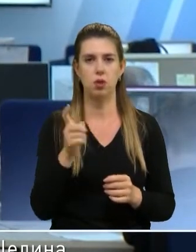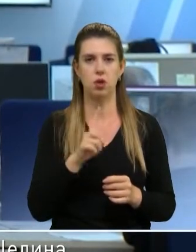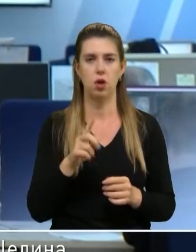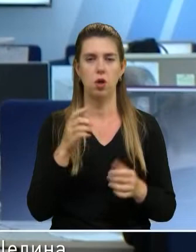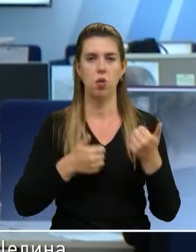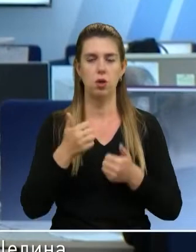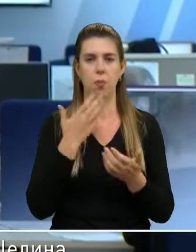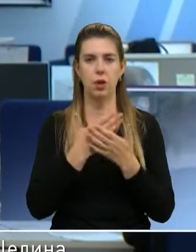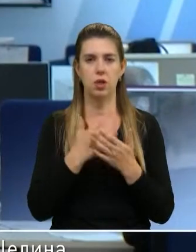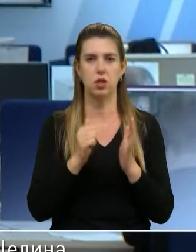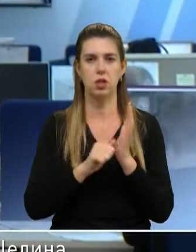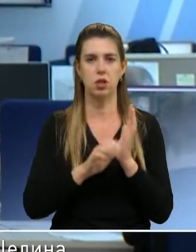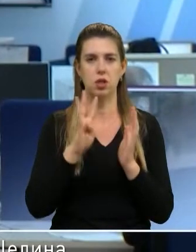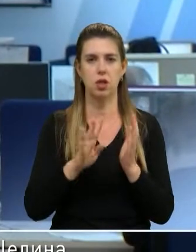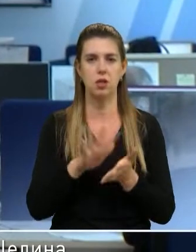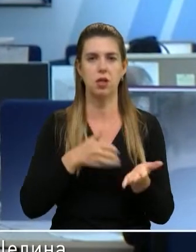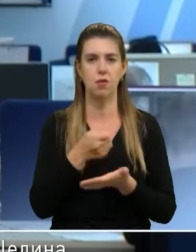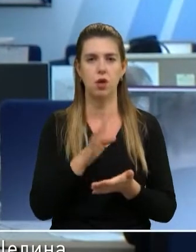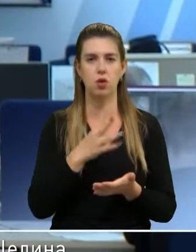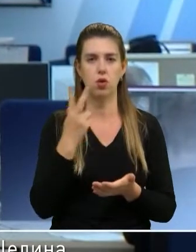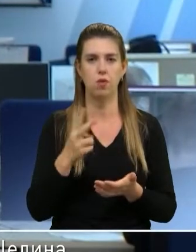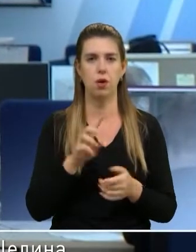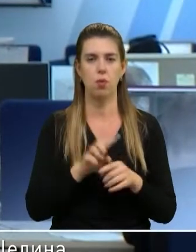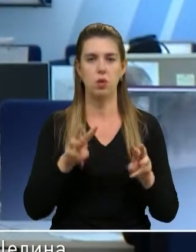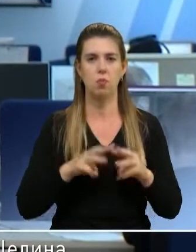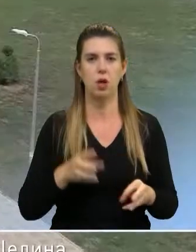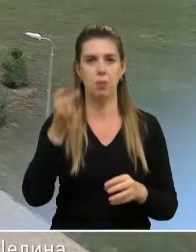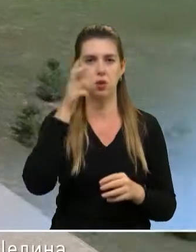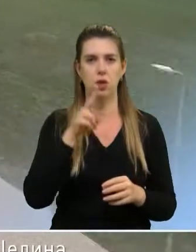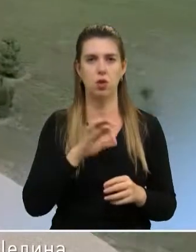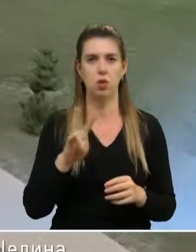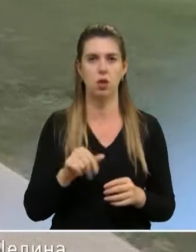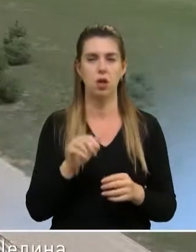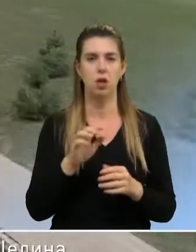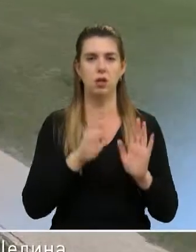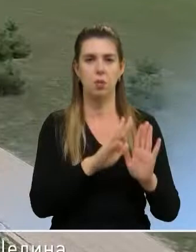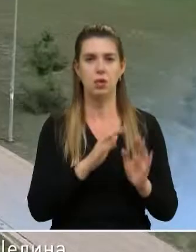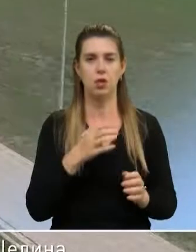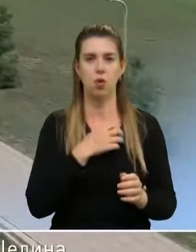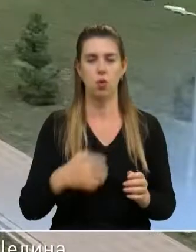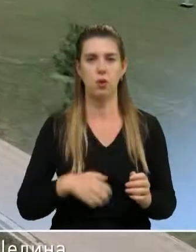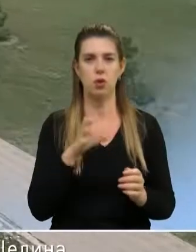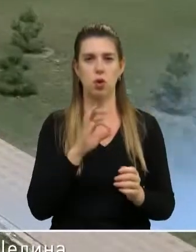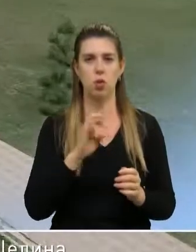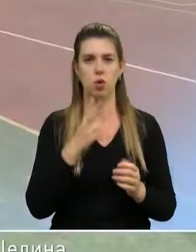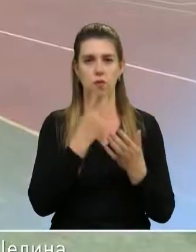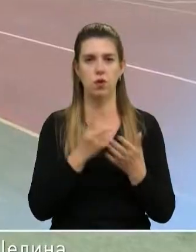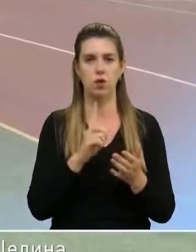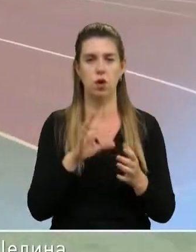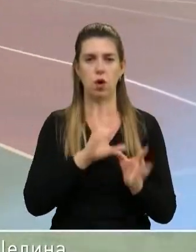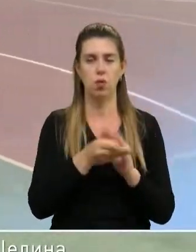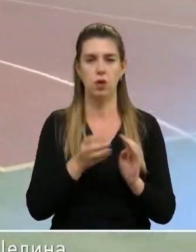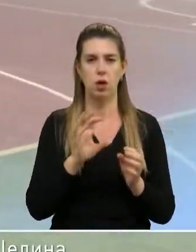конкурс представлено 64 заявки от 42 муниципальных образований Дона. Заместитель губернатора Игорь Сорокин отметил, что общий